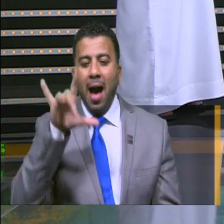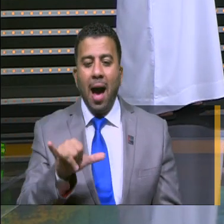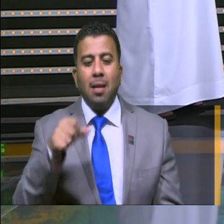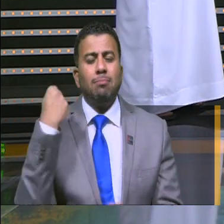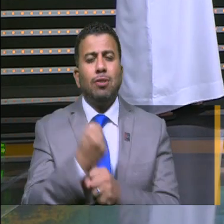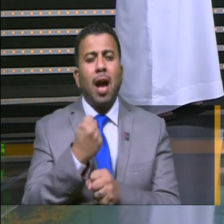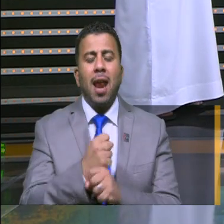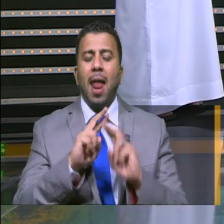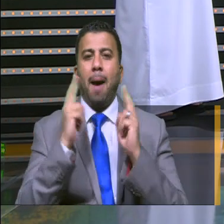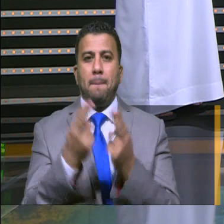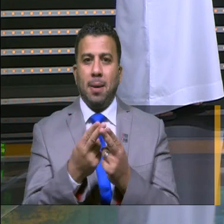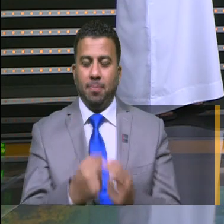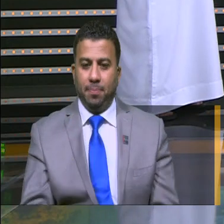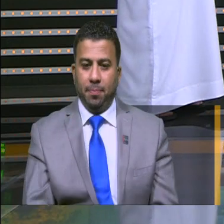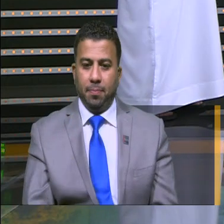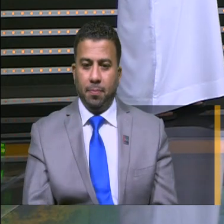الأشغال العامة.